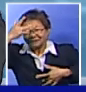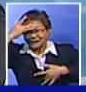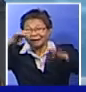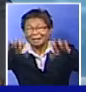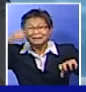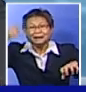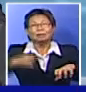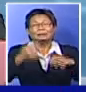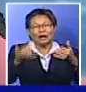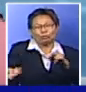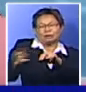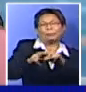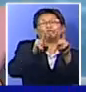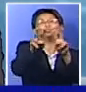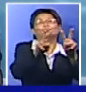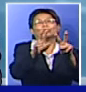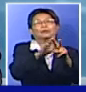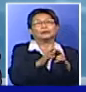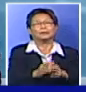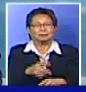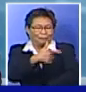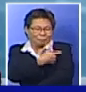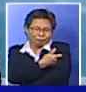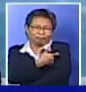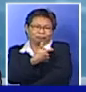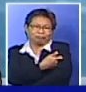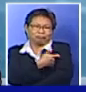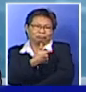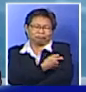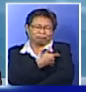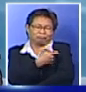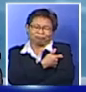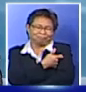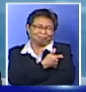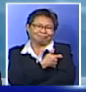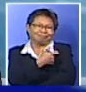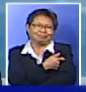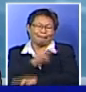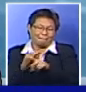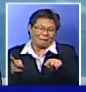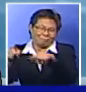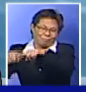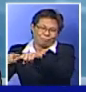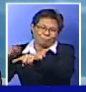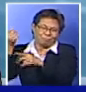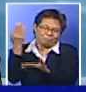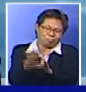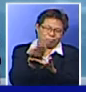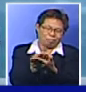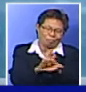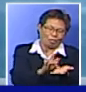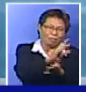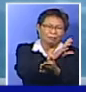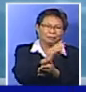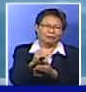Sarawak kepada 22. Dan seterusnya, suntikan vaksin tidak sewenangnya diberi. Sebaliknya bergantung kepada bukti perubatan